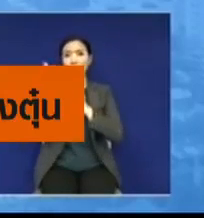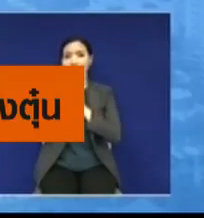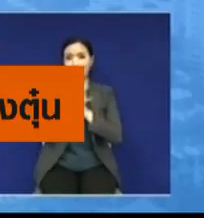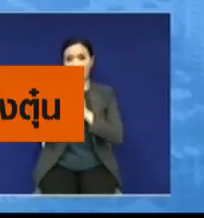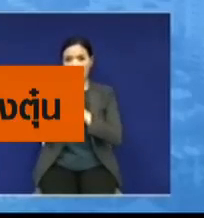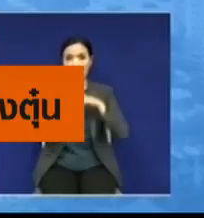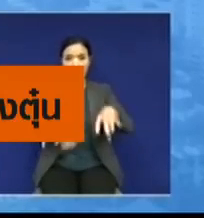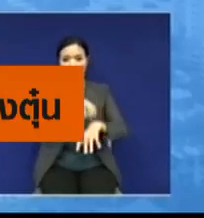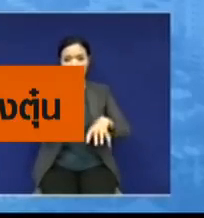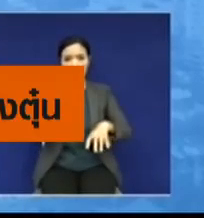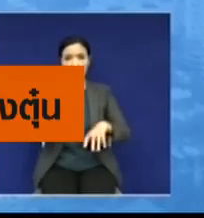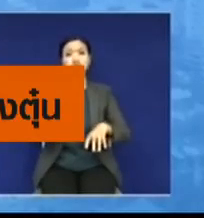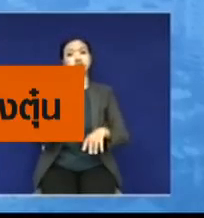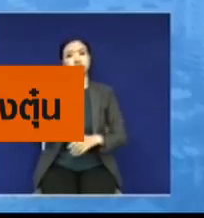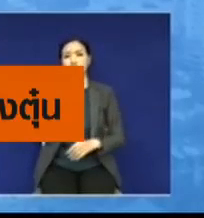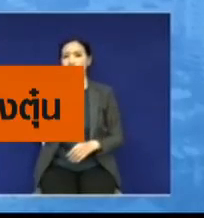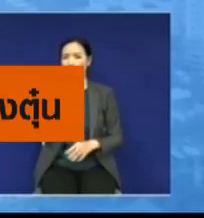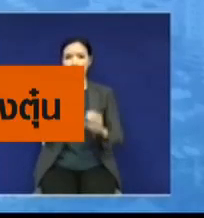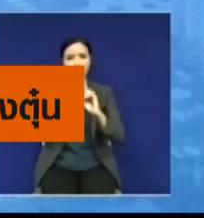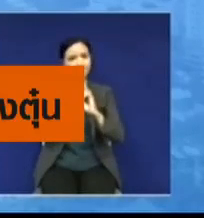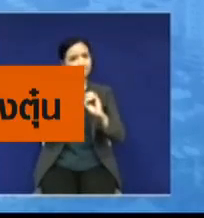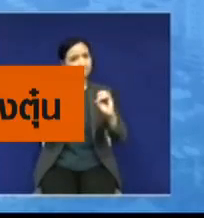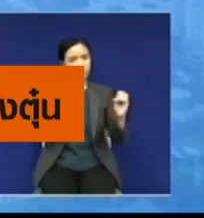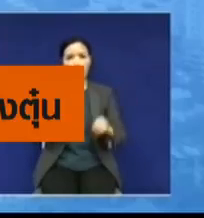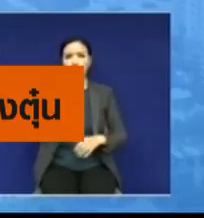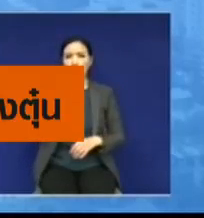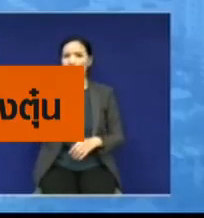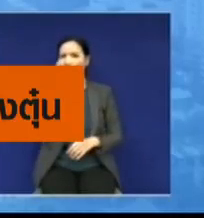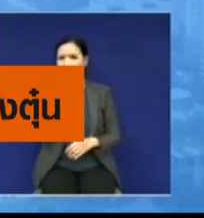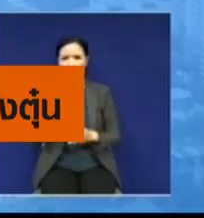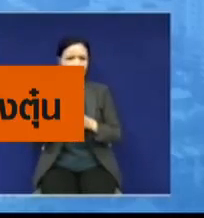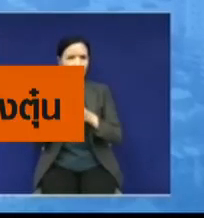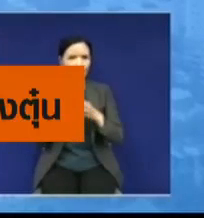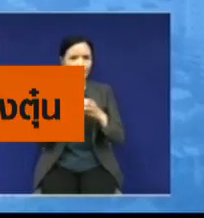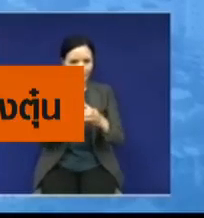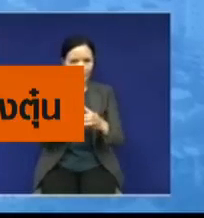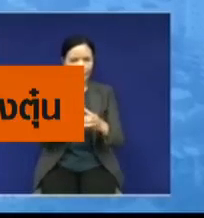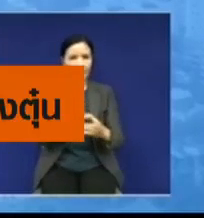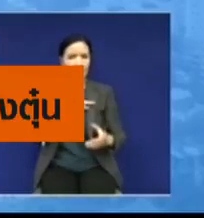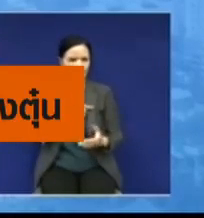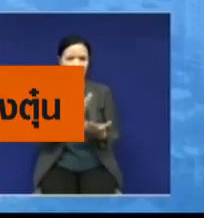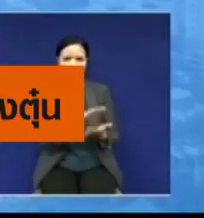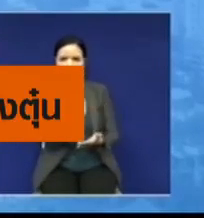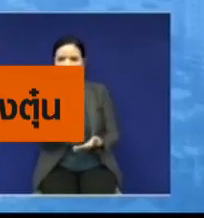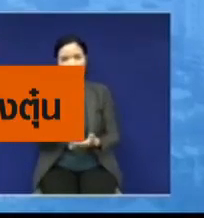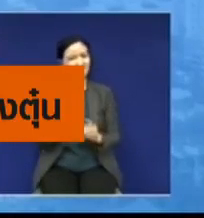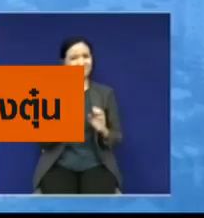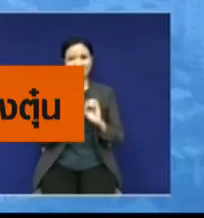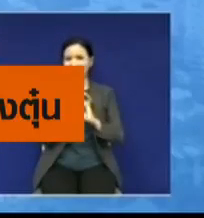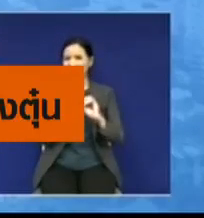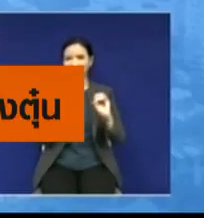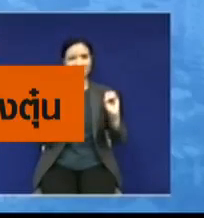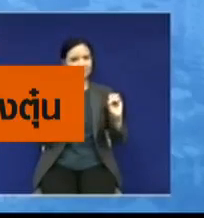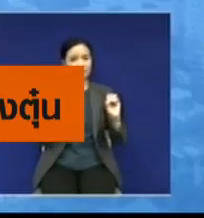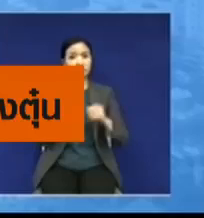เรายืนยันนะครับว่าไม่เคยมีหน่วยงานที่ออกไปทำหน้าที่ต่างๆเหล่านี้ในการที่จะ